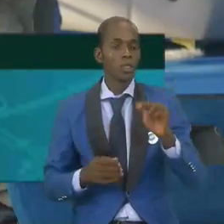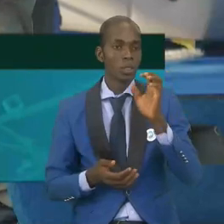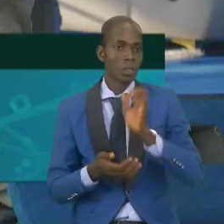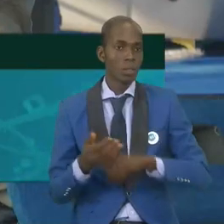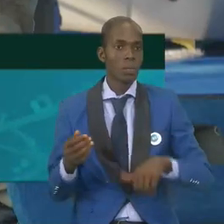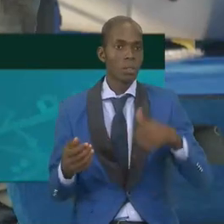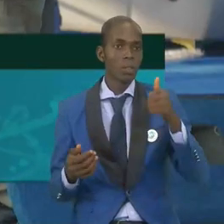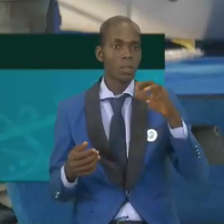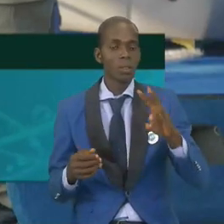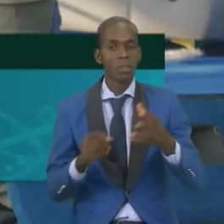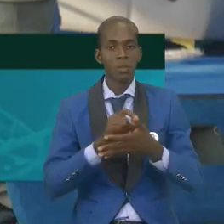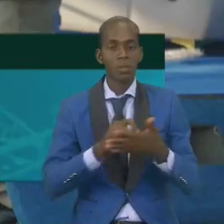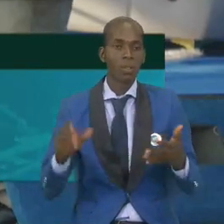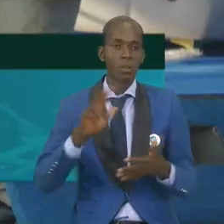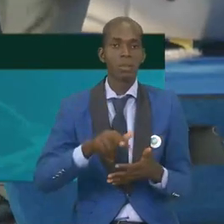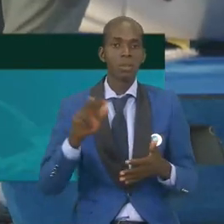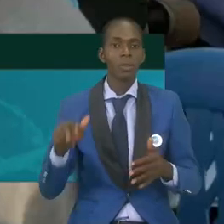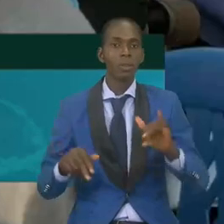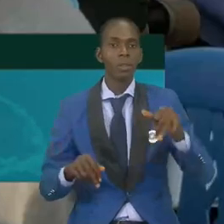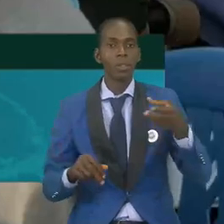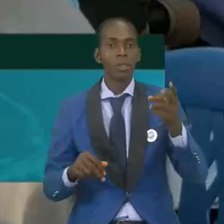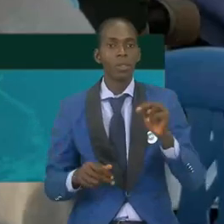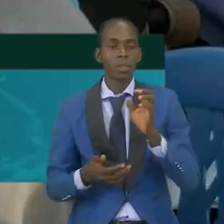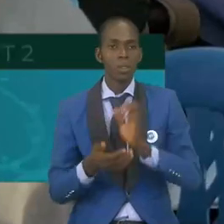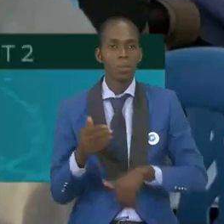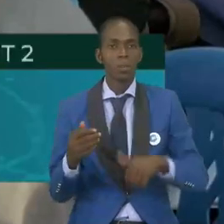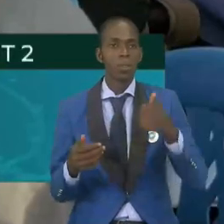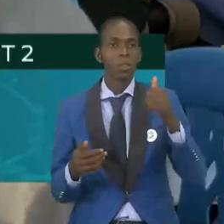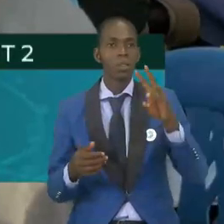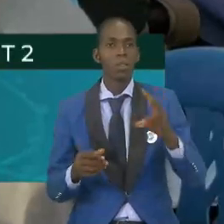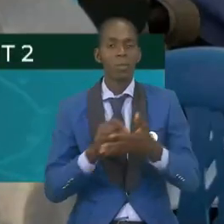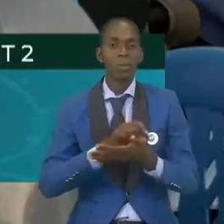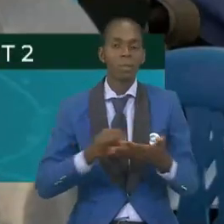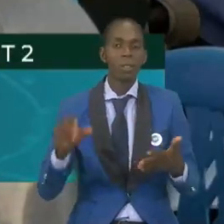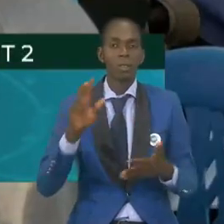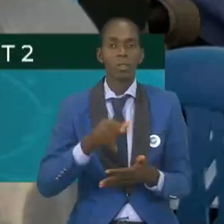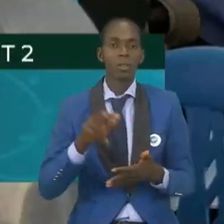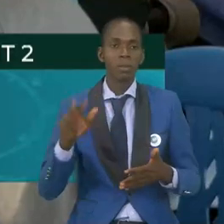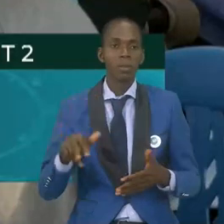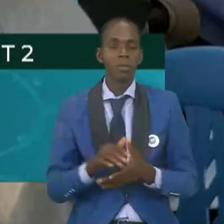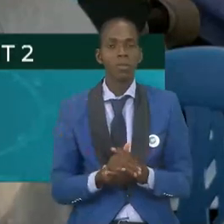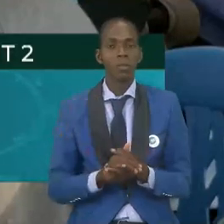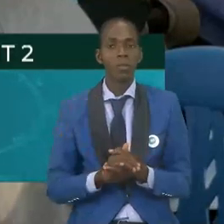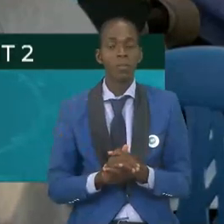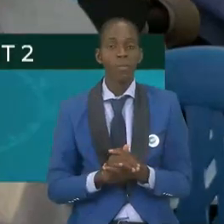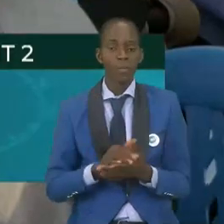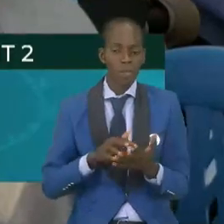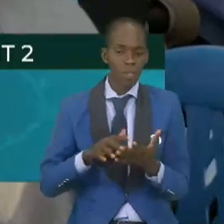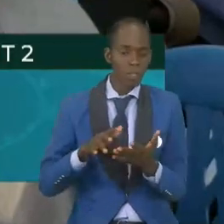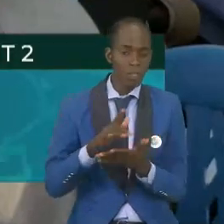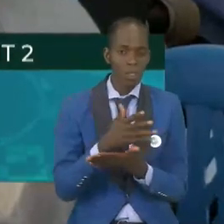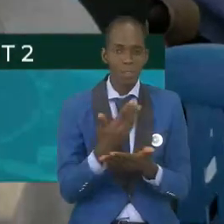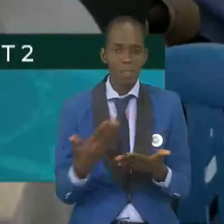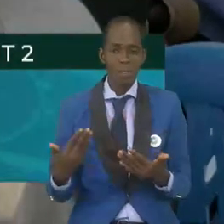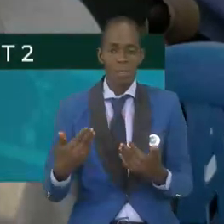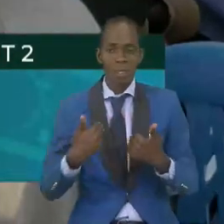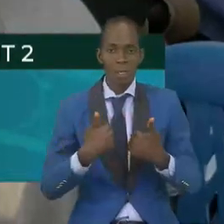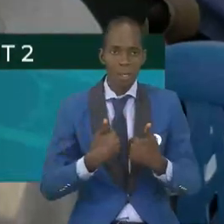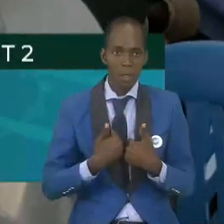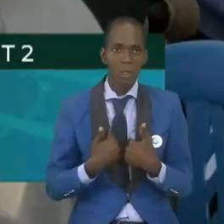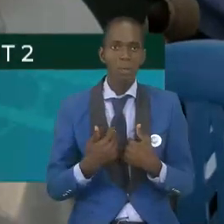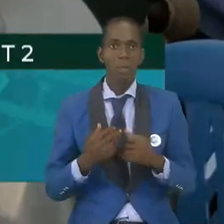On nous dit en Jean, chapitre 16, verset 33. Jean, chapitre 16,